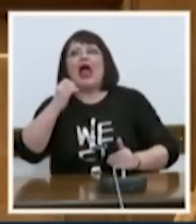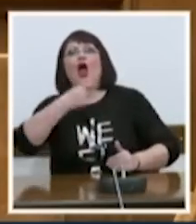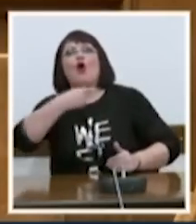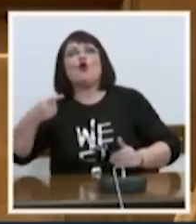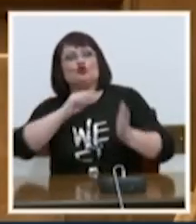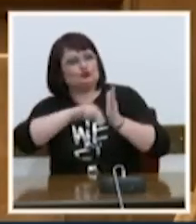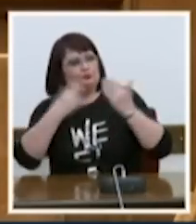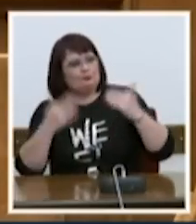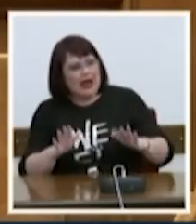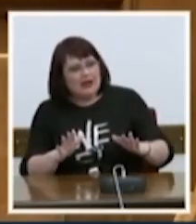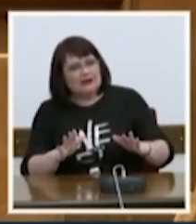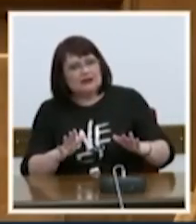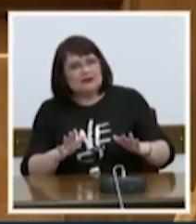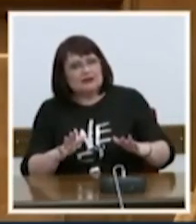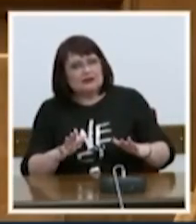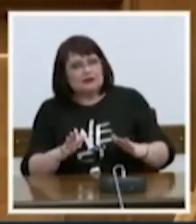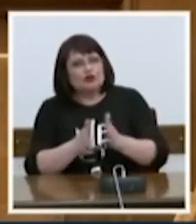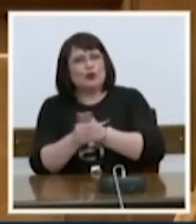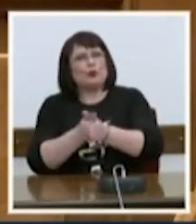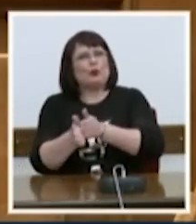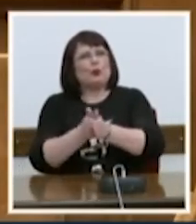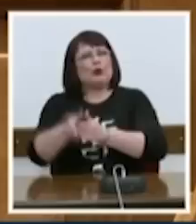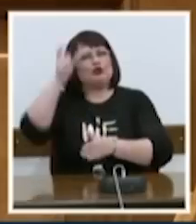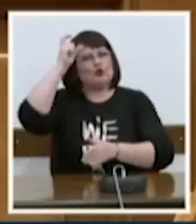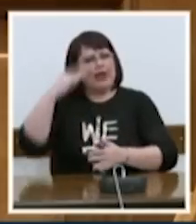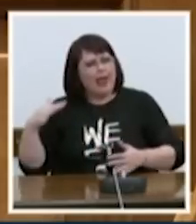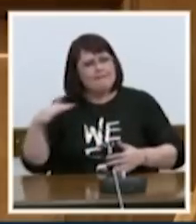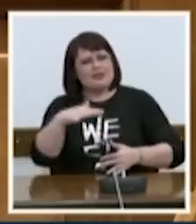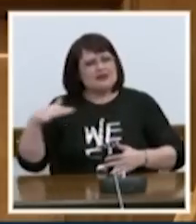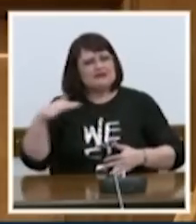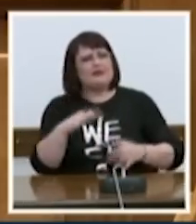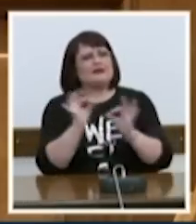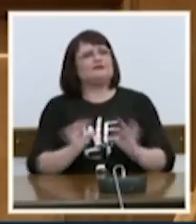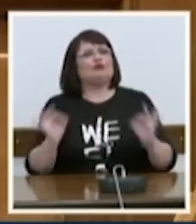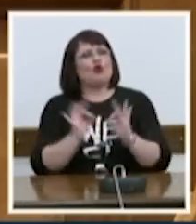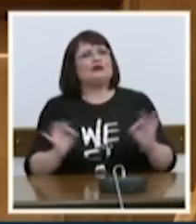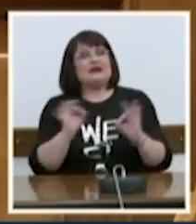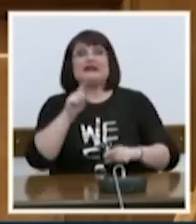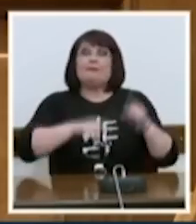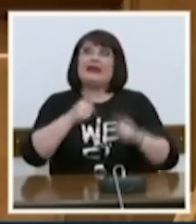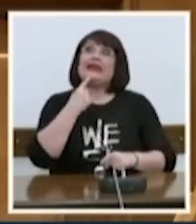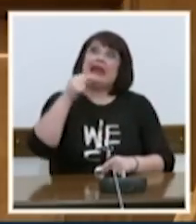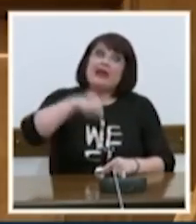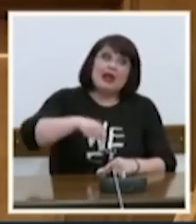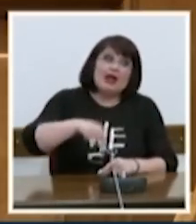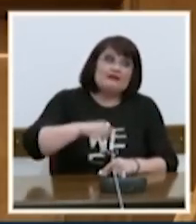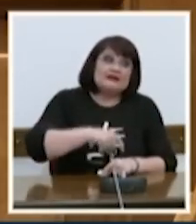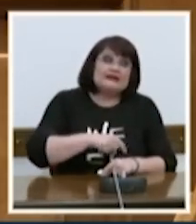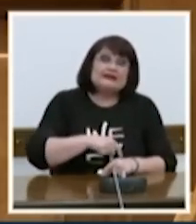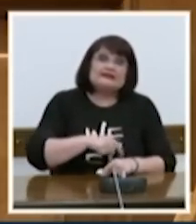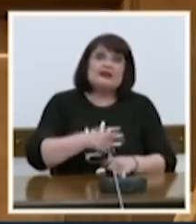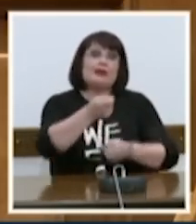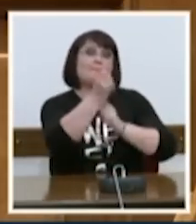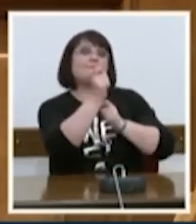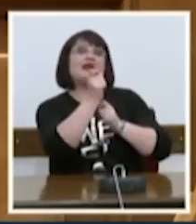όρεξη άνοιξαν στην τουρκική επιθετικότητα και φτάσανε κάποιοι τώρα να μιλούν και για πρέσπες του